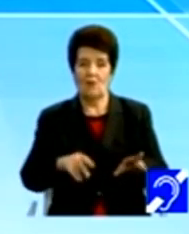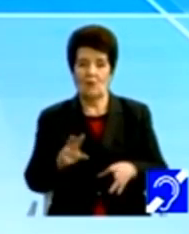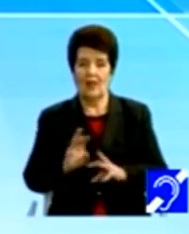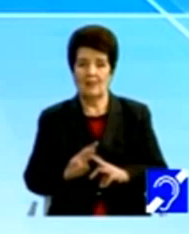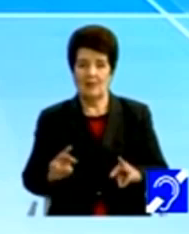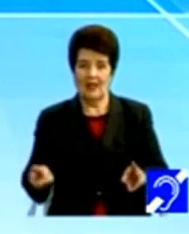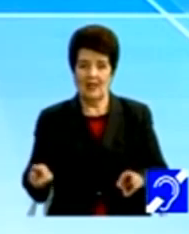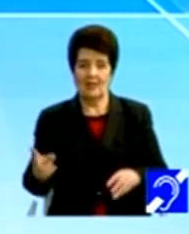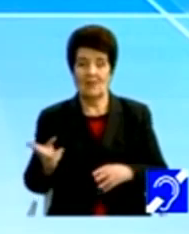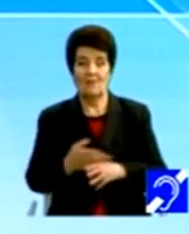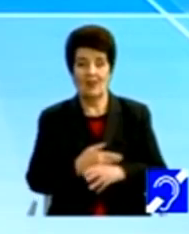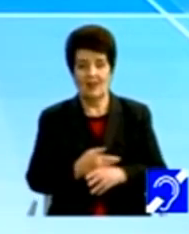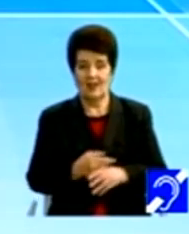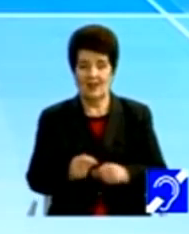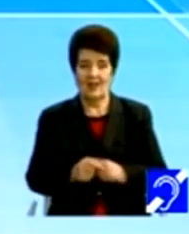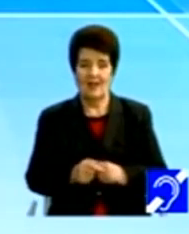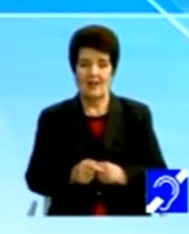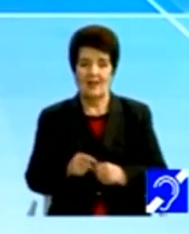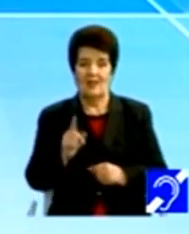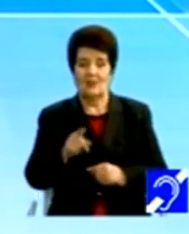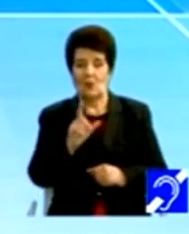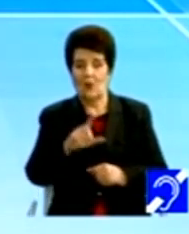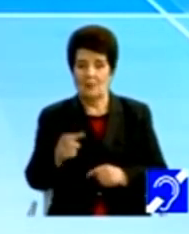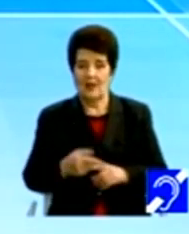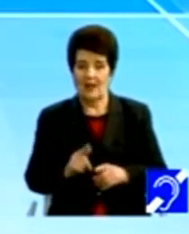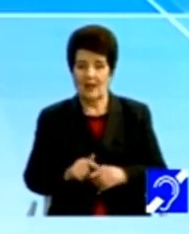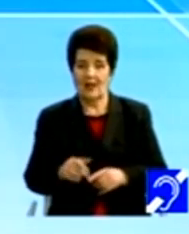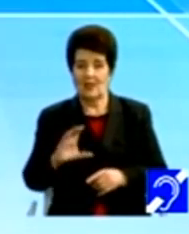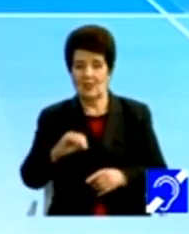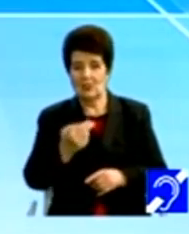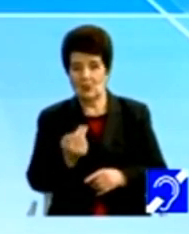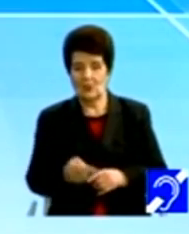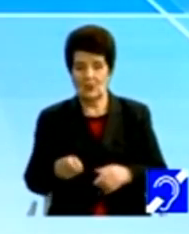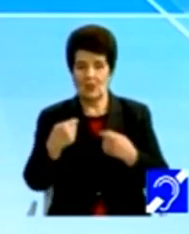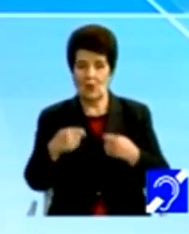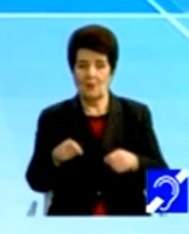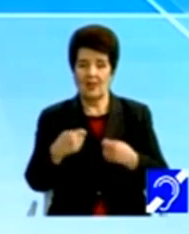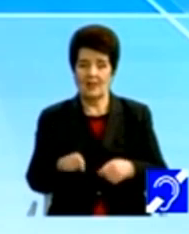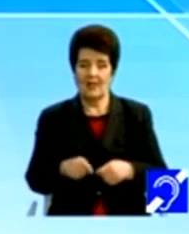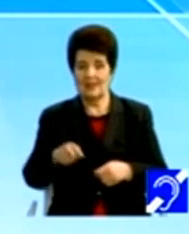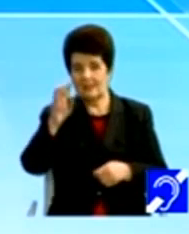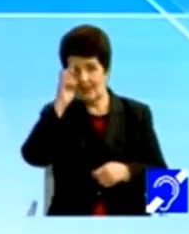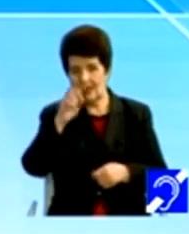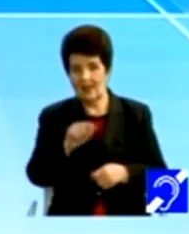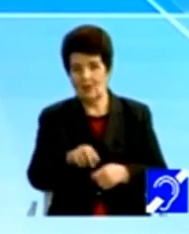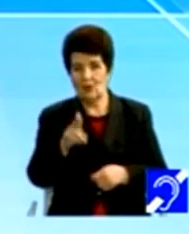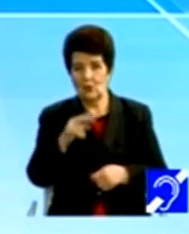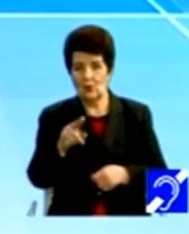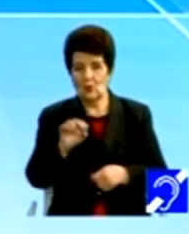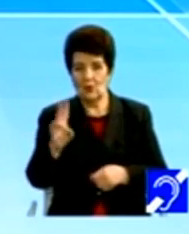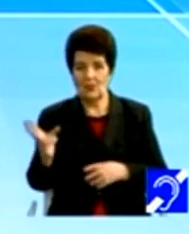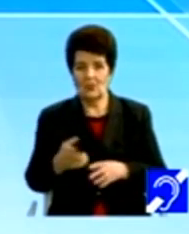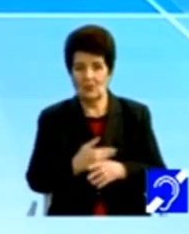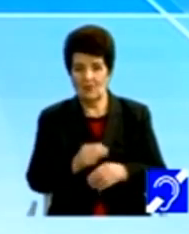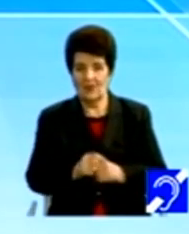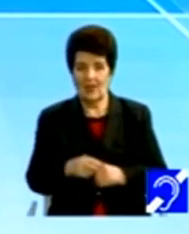miliardul, fără oameni care au făcut cârdășii cu socialiștii și au predat țara lui Dodon și, desigur, fără